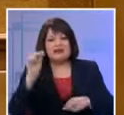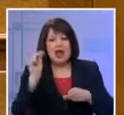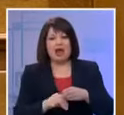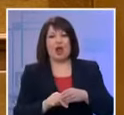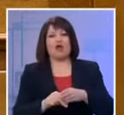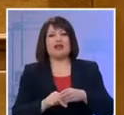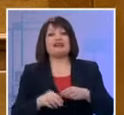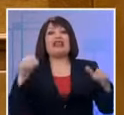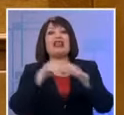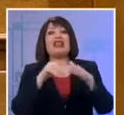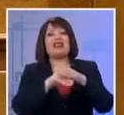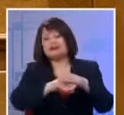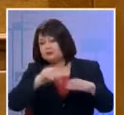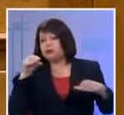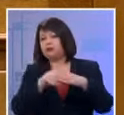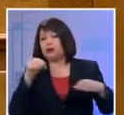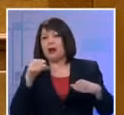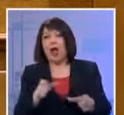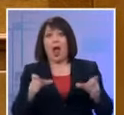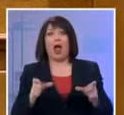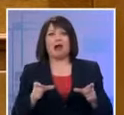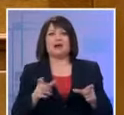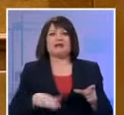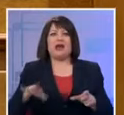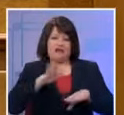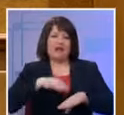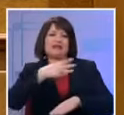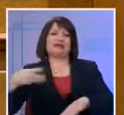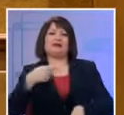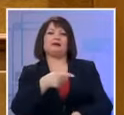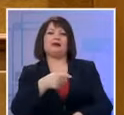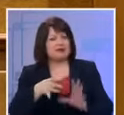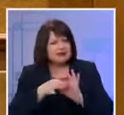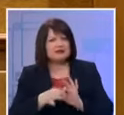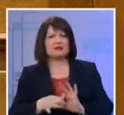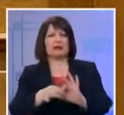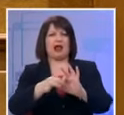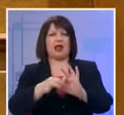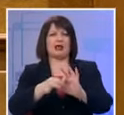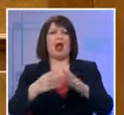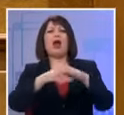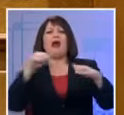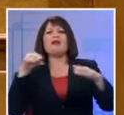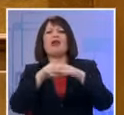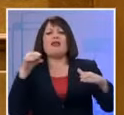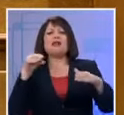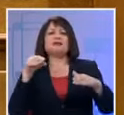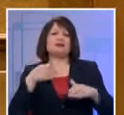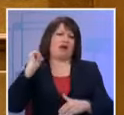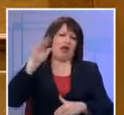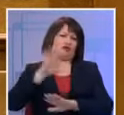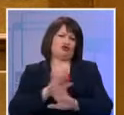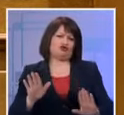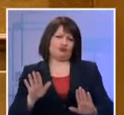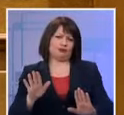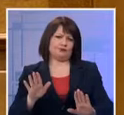φυγή καταθέσεων με την ανασφάλεια που δημιουργήσατε και που συνεχίστηκε αυτή η φυγή και μετεκλογικά.